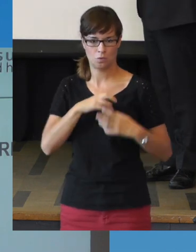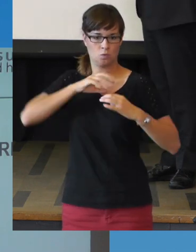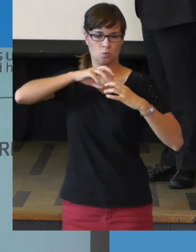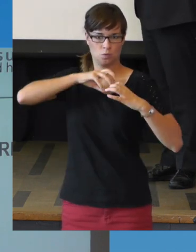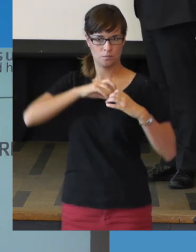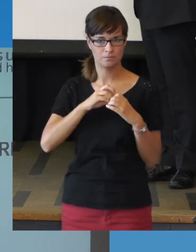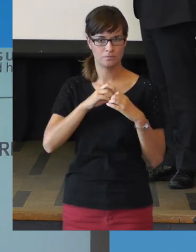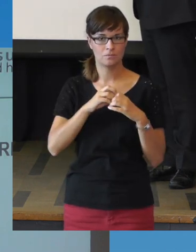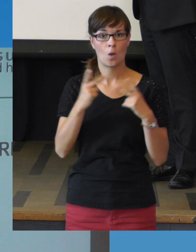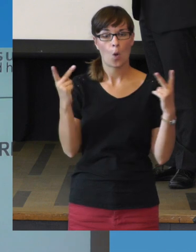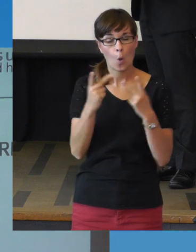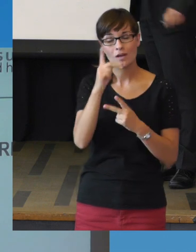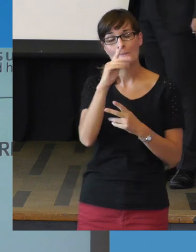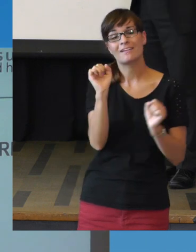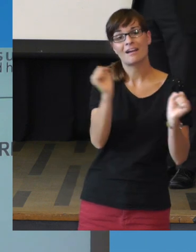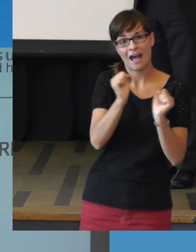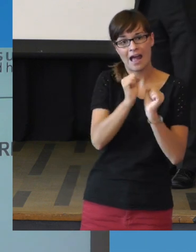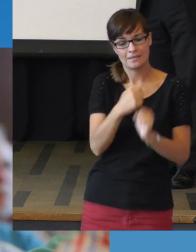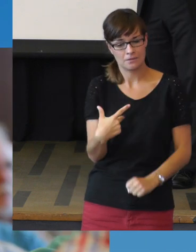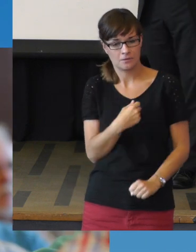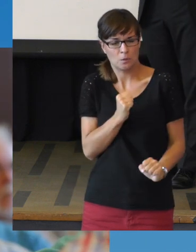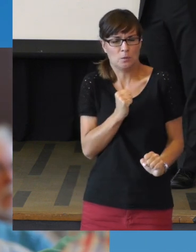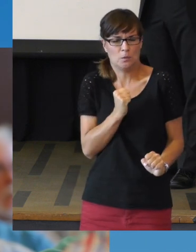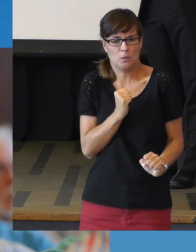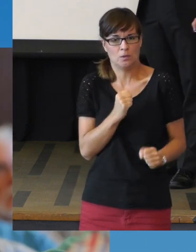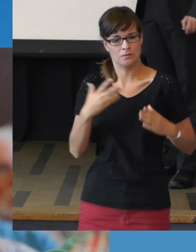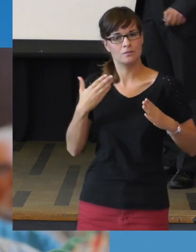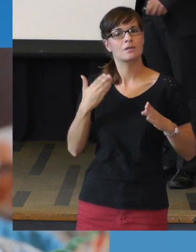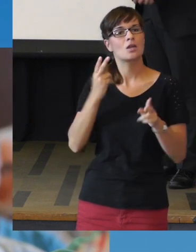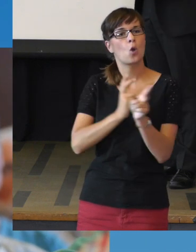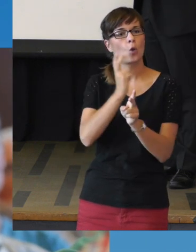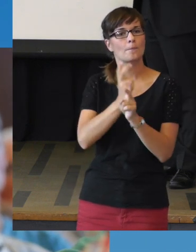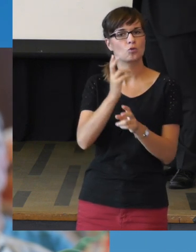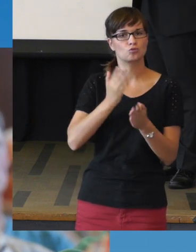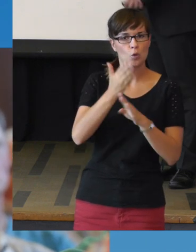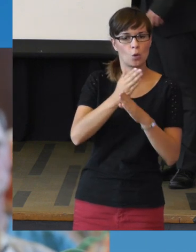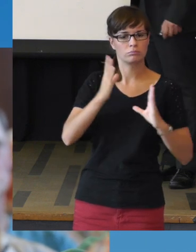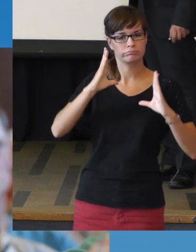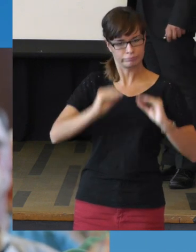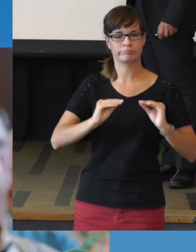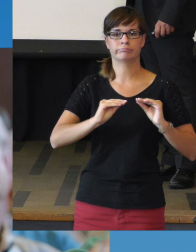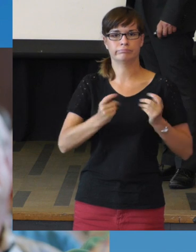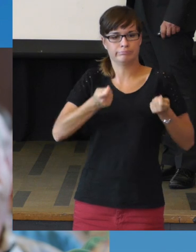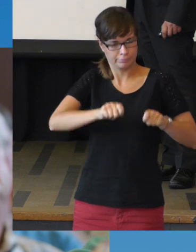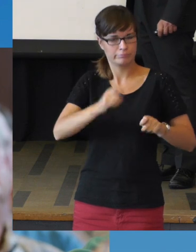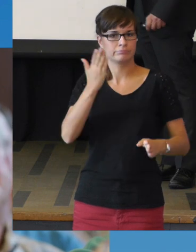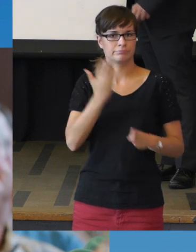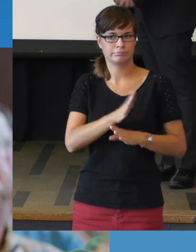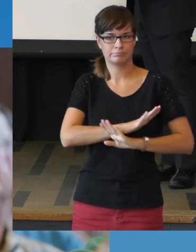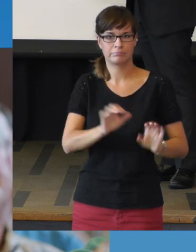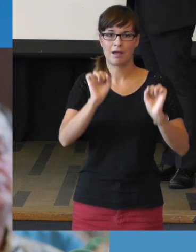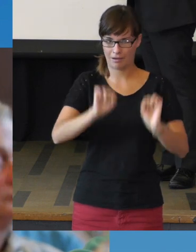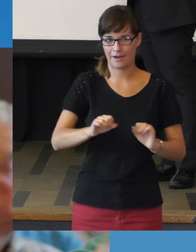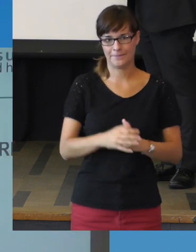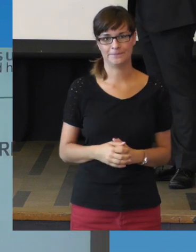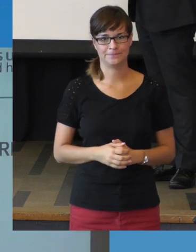oder durch Kryo, und Kryo ist Kälte. Und damit kann man verschiedene Rhythmusstörungen beenden und damit die Patienten von diesen Rhythmusstörungen